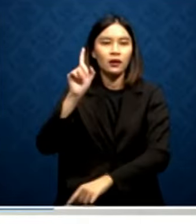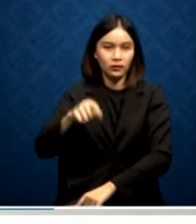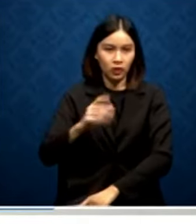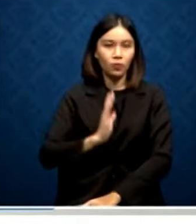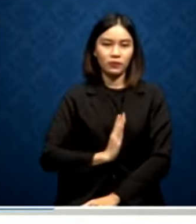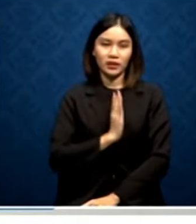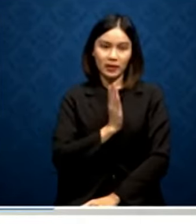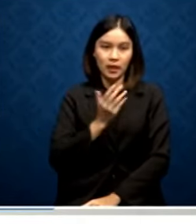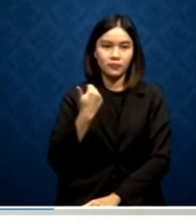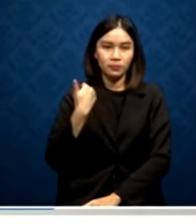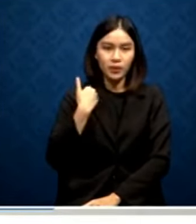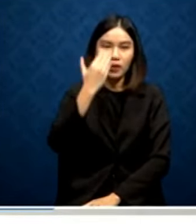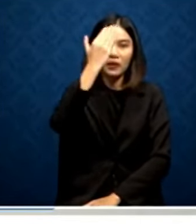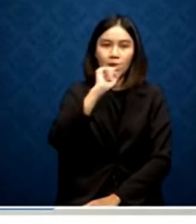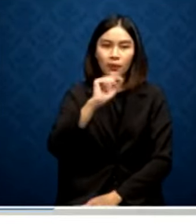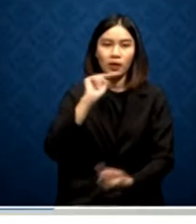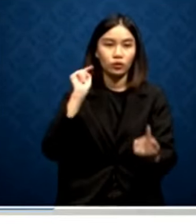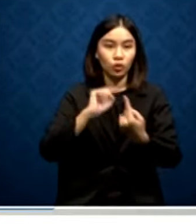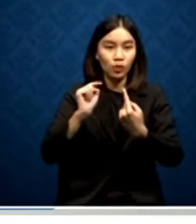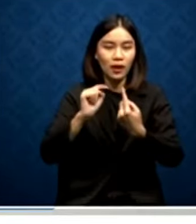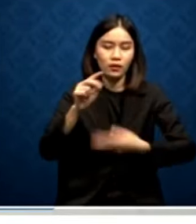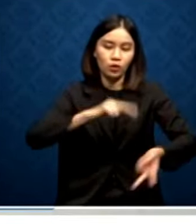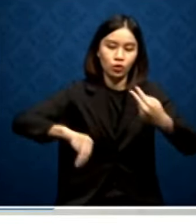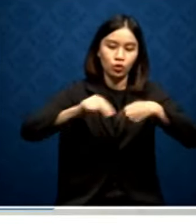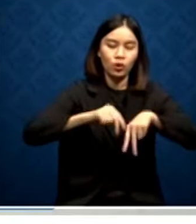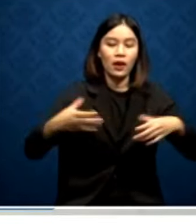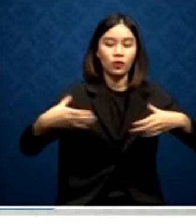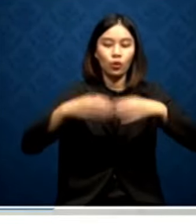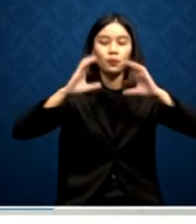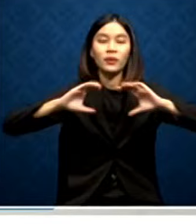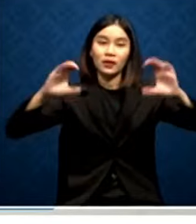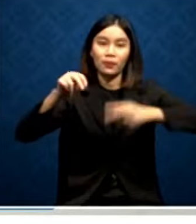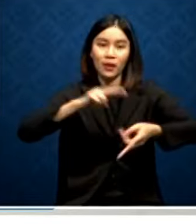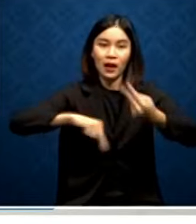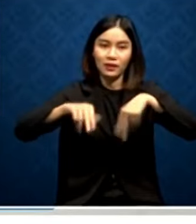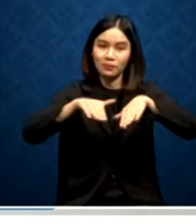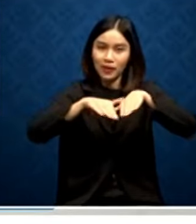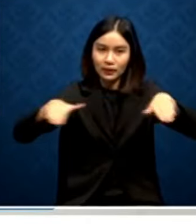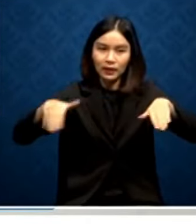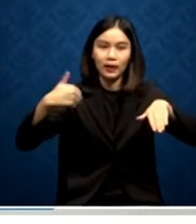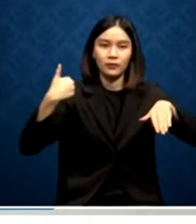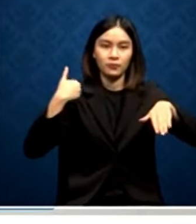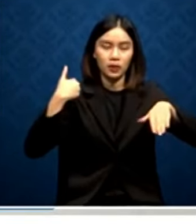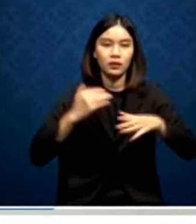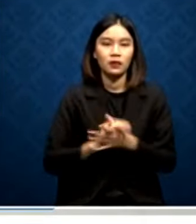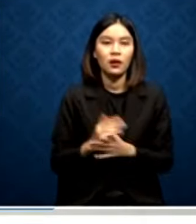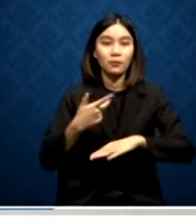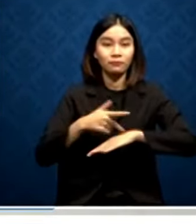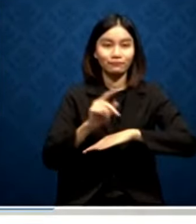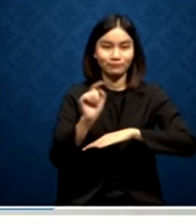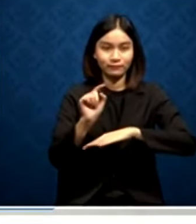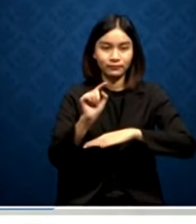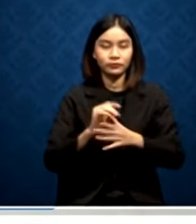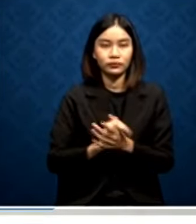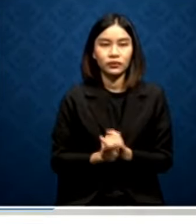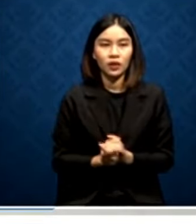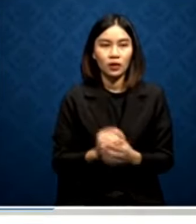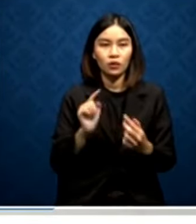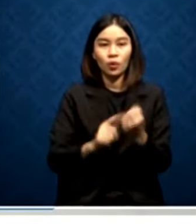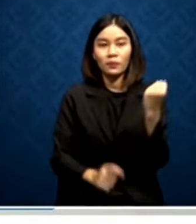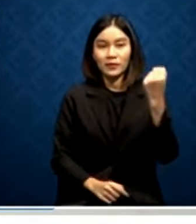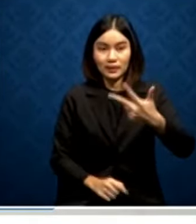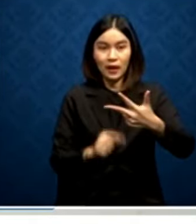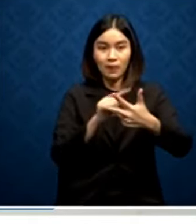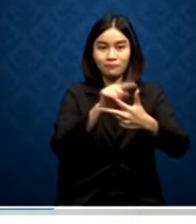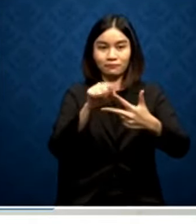ศักดิ์สิทธิ์เพื่อดำรงไว้ซึ่งการควบคุมรัฐบาลที่มีประสิทธิภาพท่านประธานครับ 3ประการ